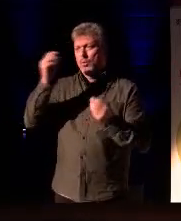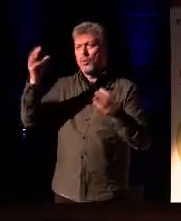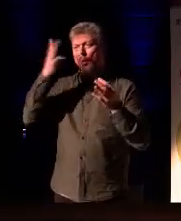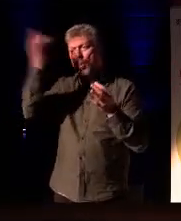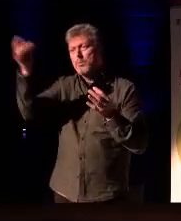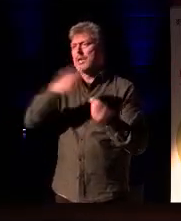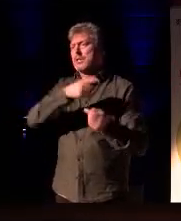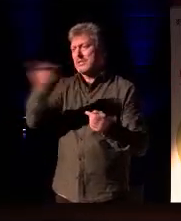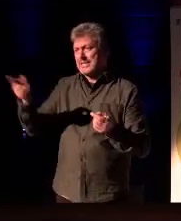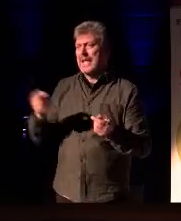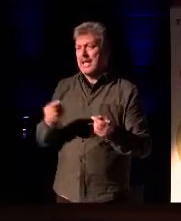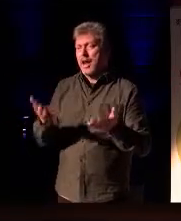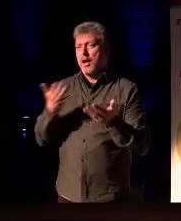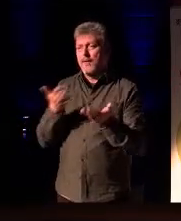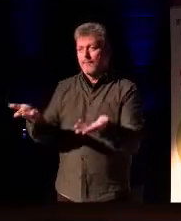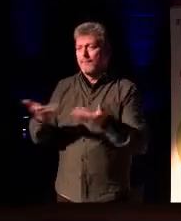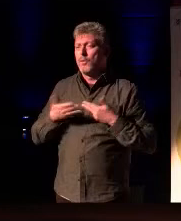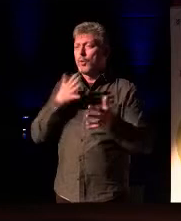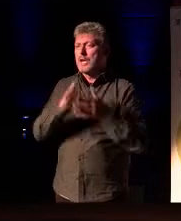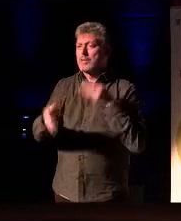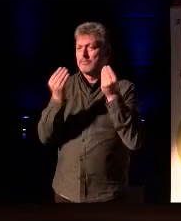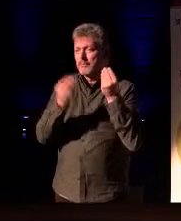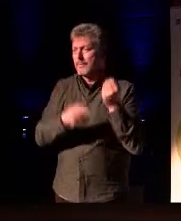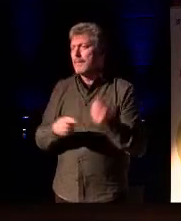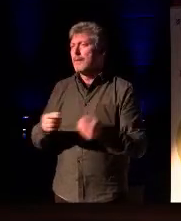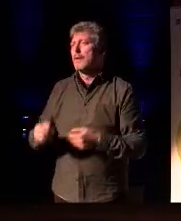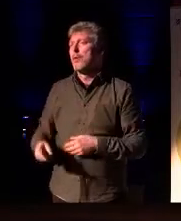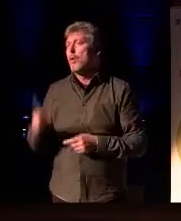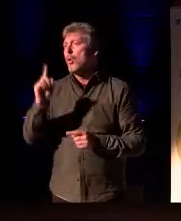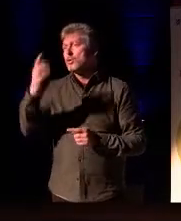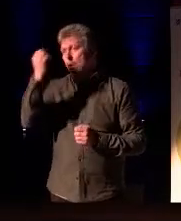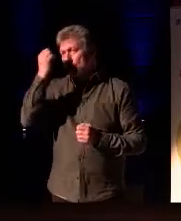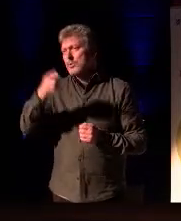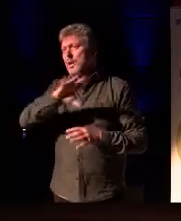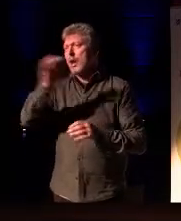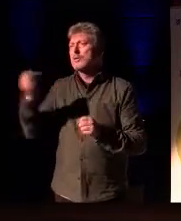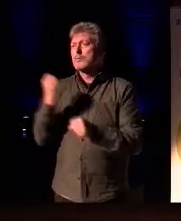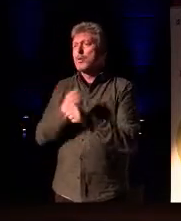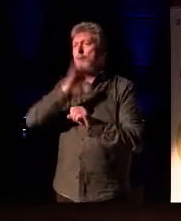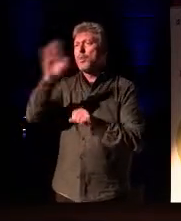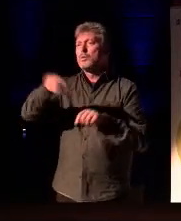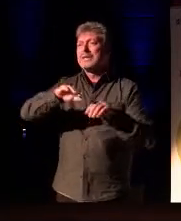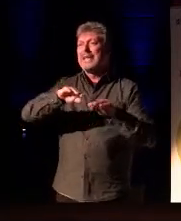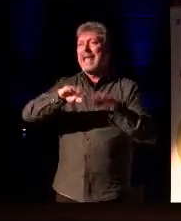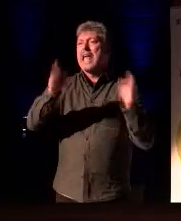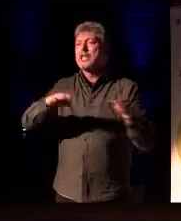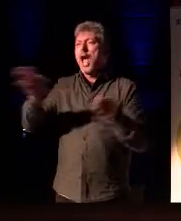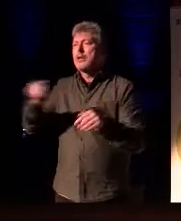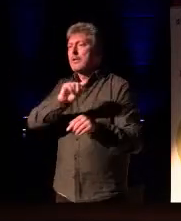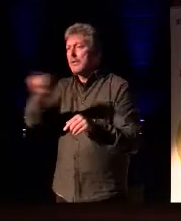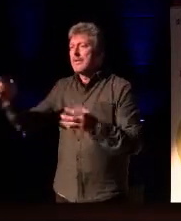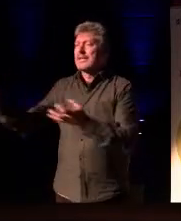Og huske at alle de som jobber ute I etatene også trenger dette kompetansepåfyllet.